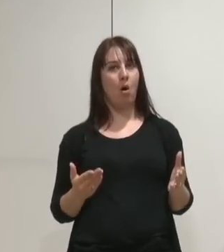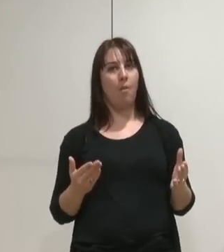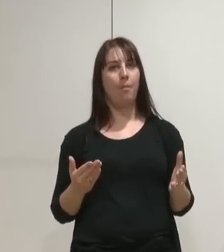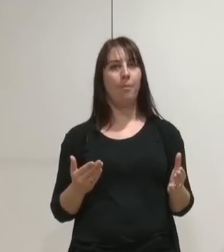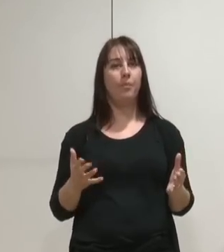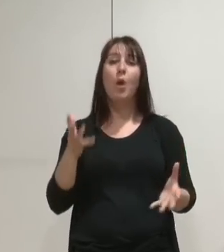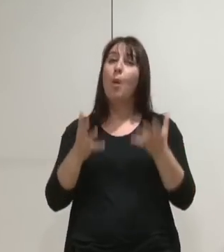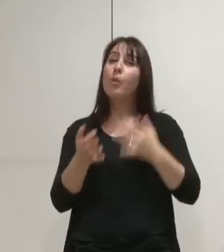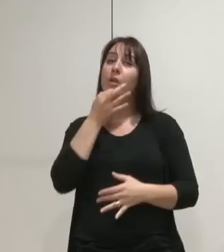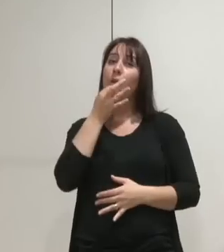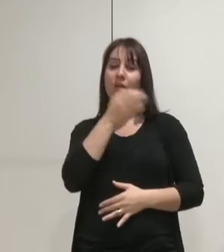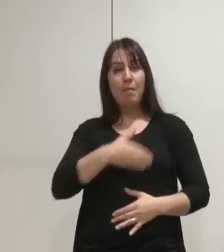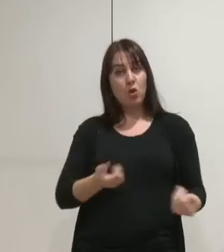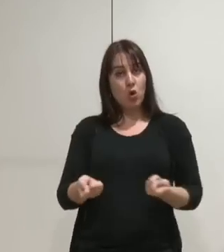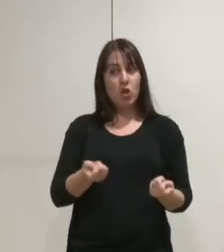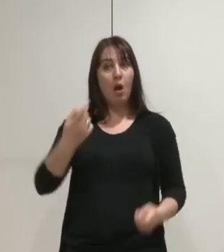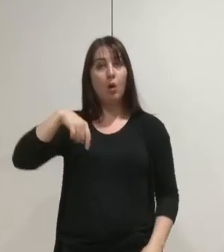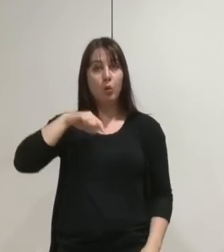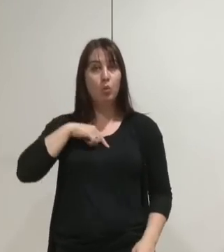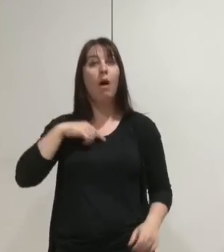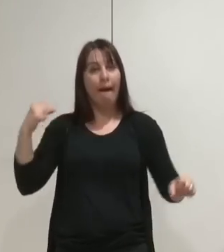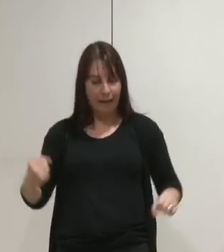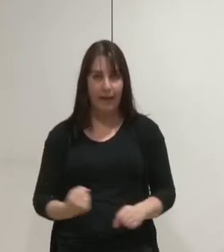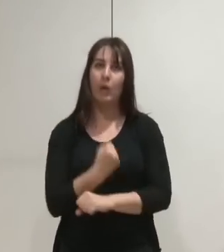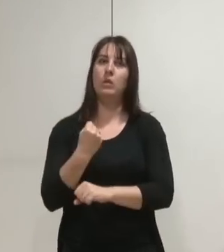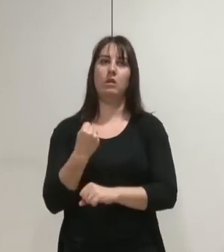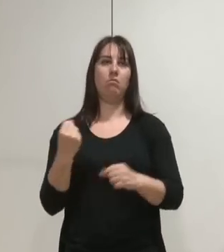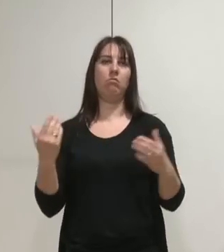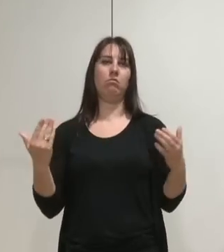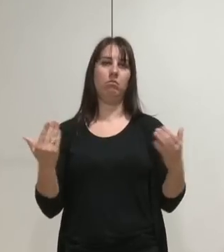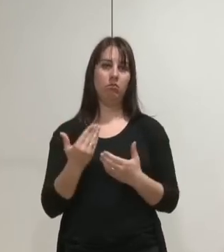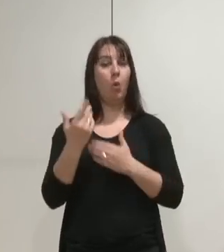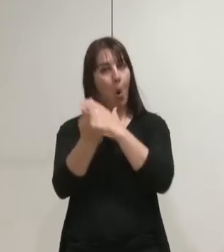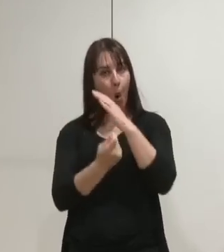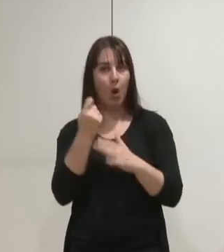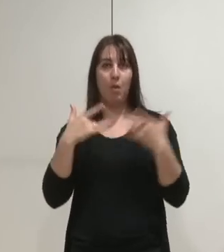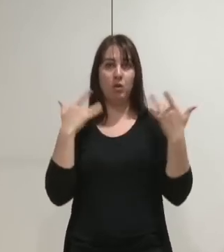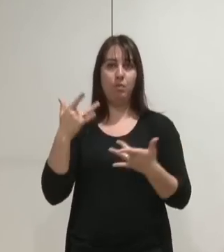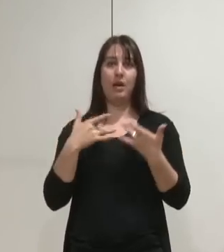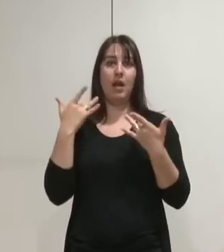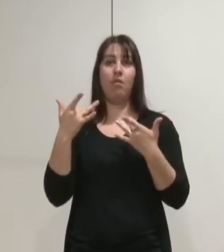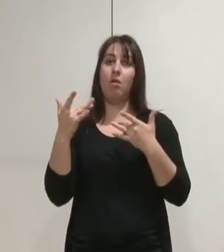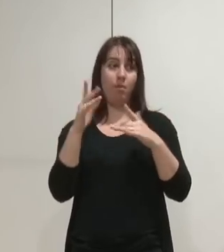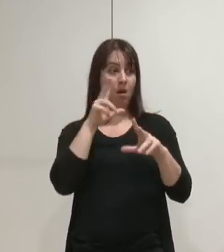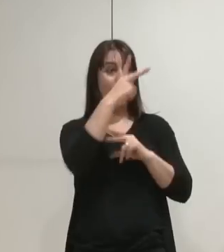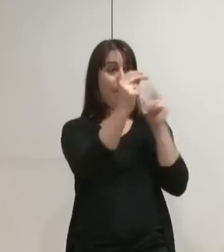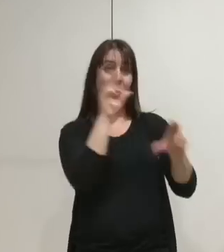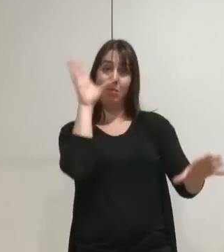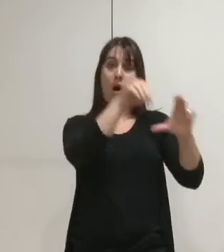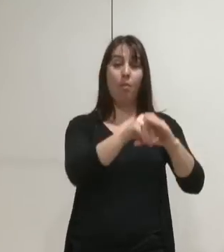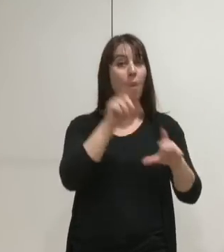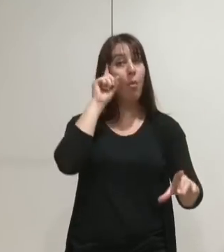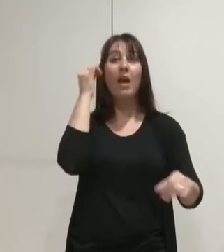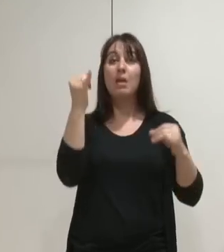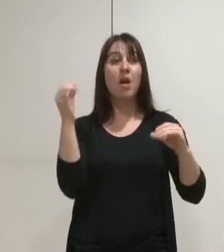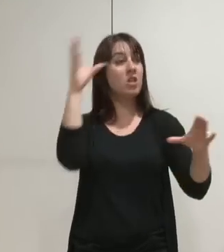grâce à cette gestion municipale nous avons pu reprendre ce spectacle au Palais des Sports autrement c'était une annulation pure